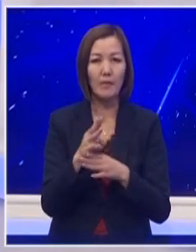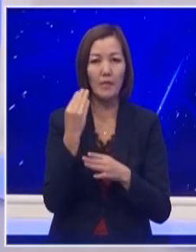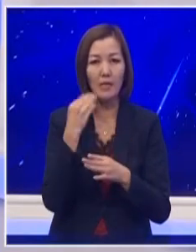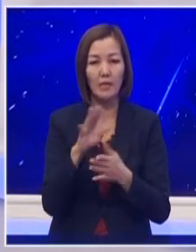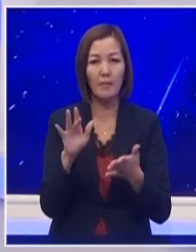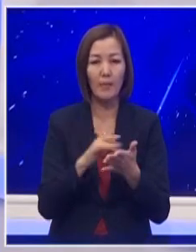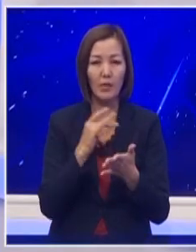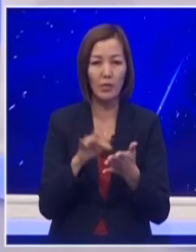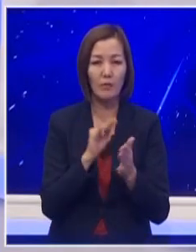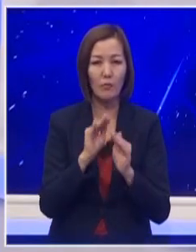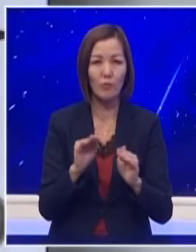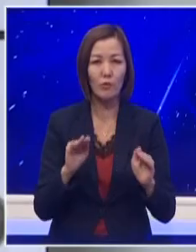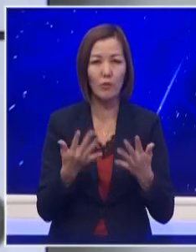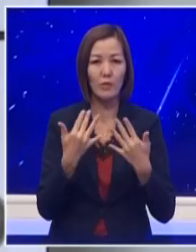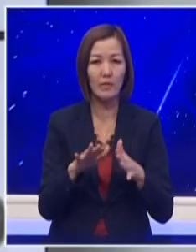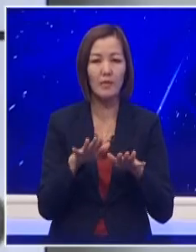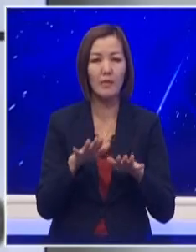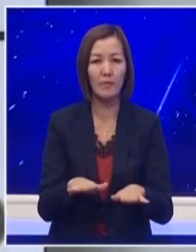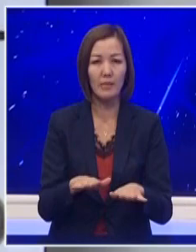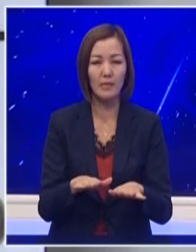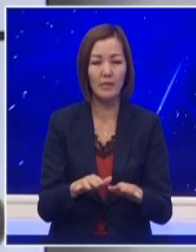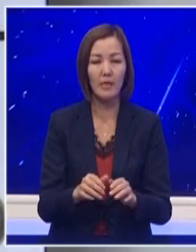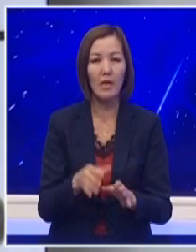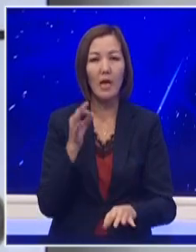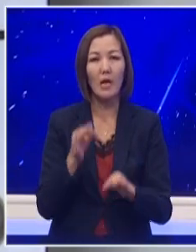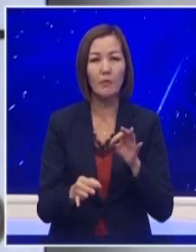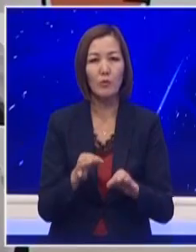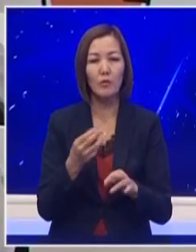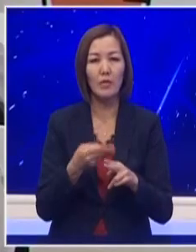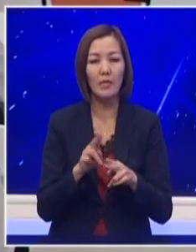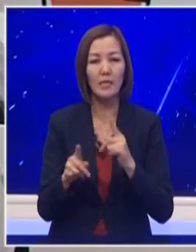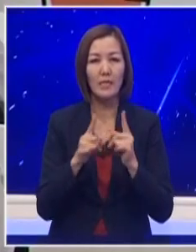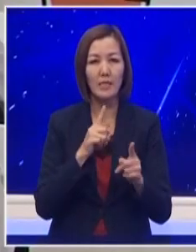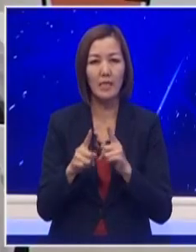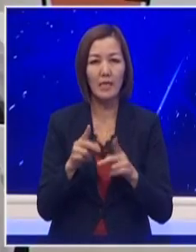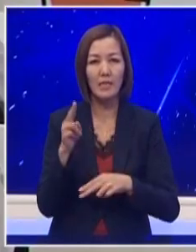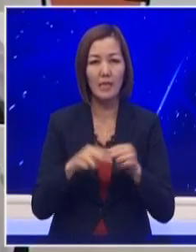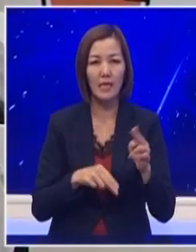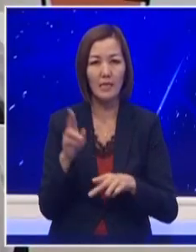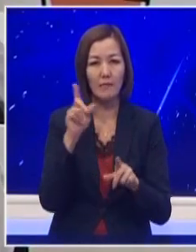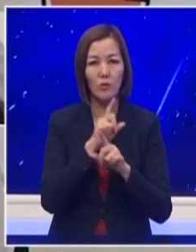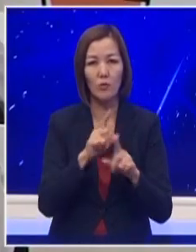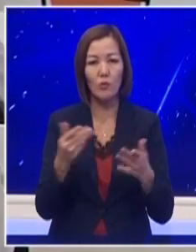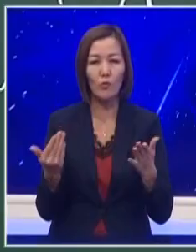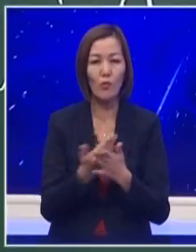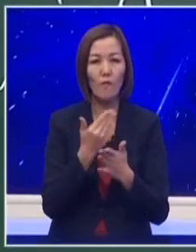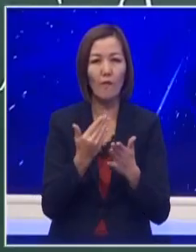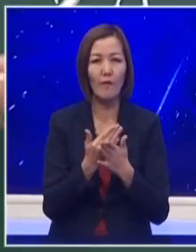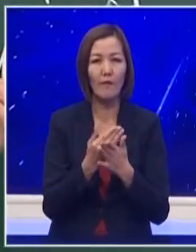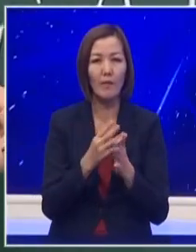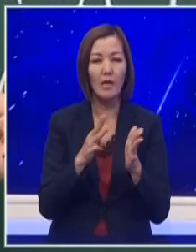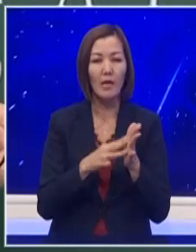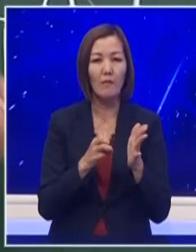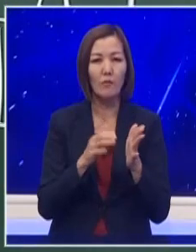качественными планшетами учеников сельской местности обсудили На заседании и вопросы строительства школ нового